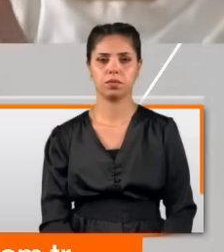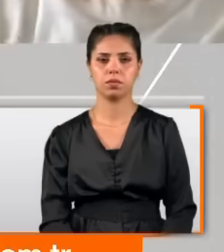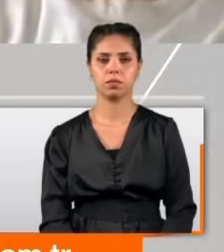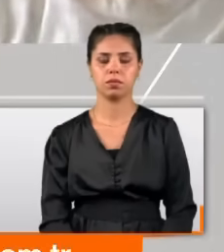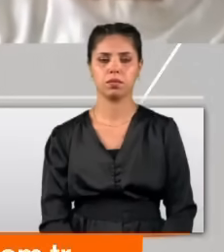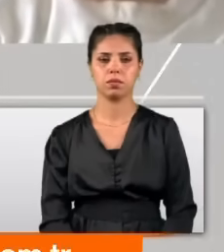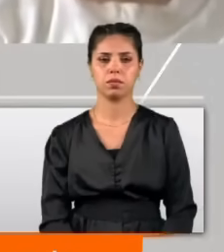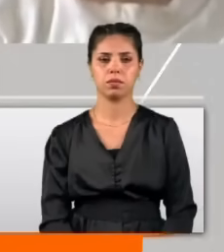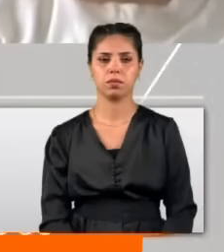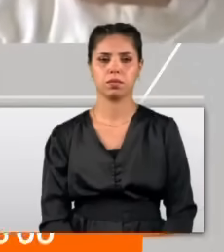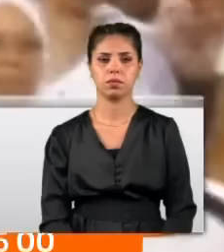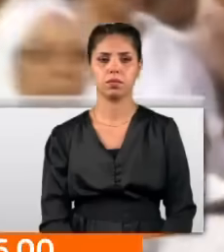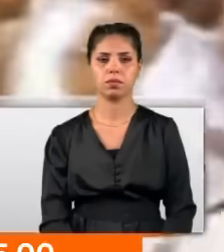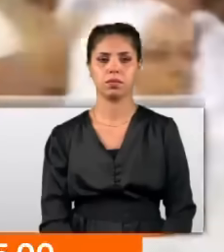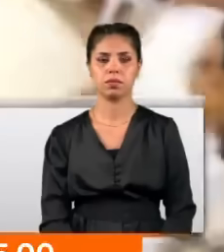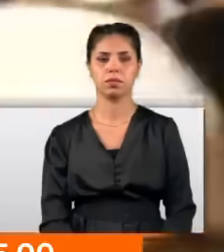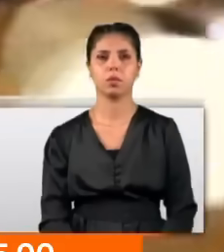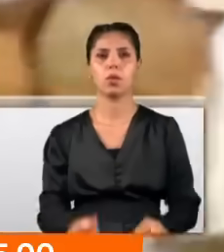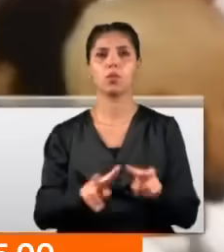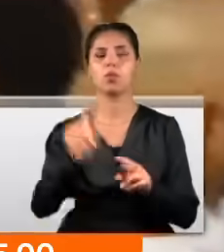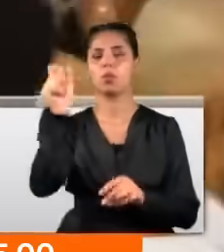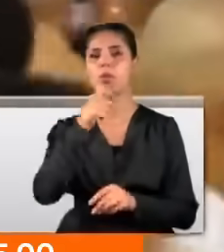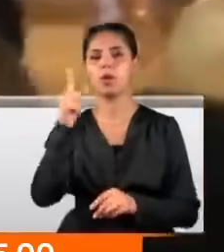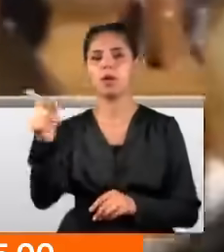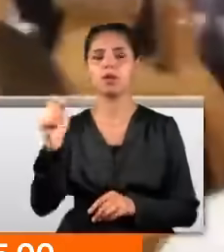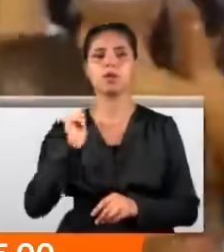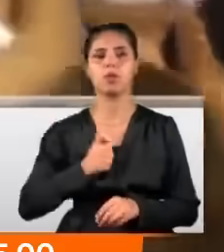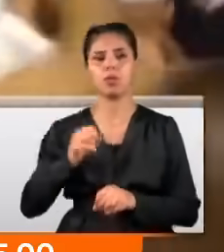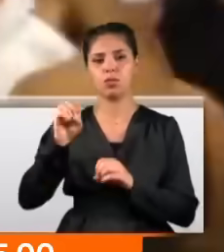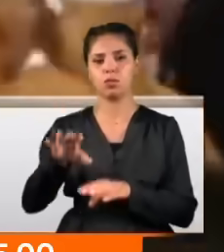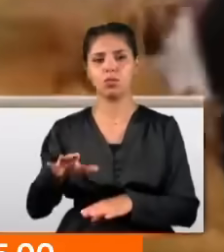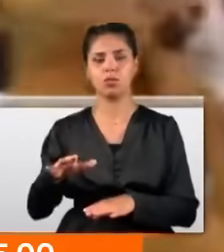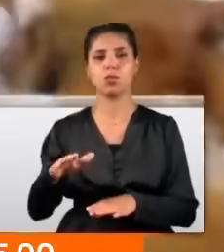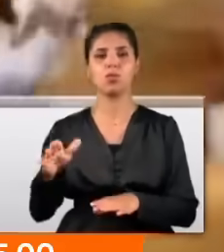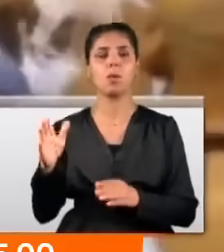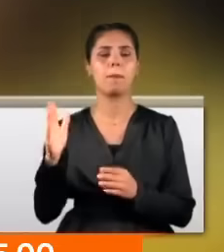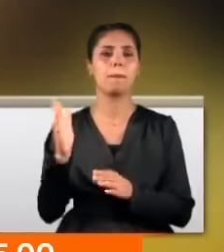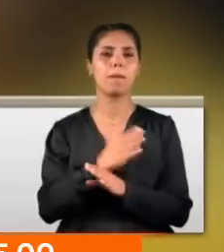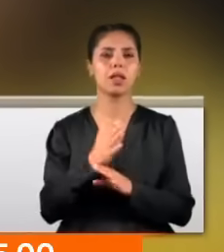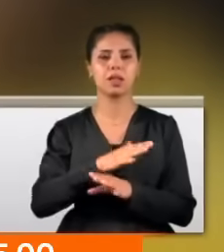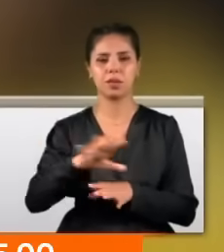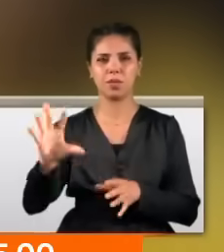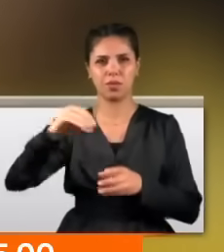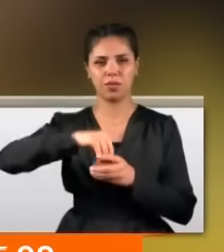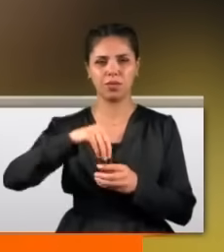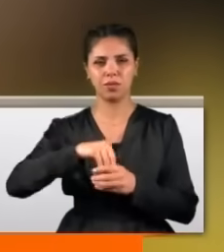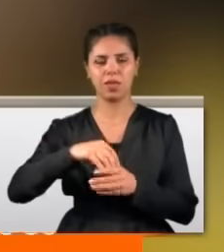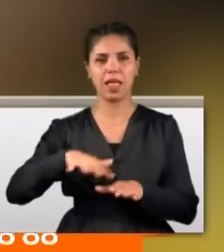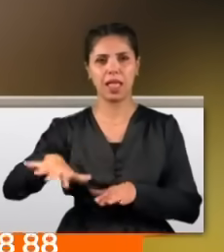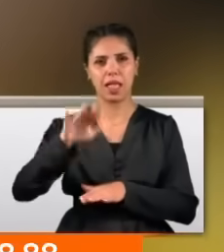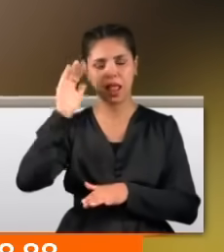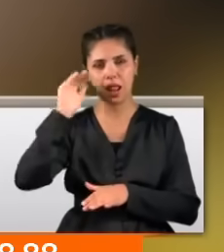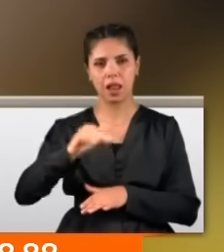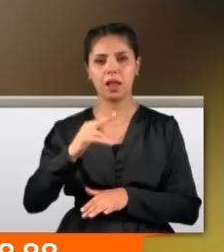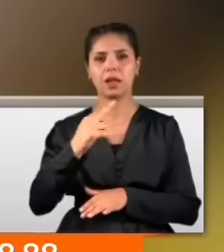tane polis kolundan tutup götürüyor. Muhammed Ali Çağlar düşürdüğü çantasından etrafa saçılanları toplamak için yere eğilince